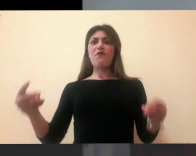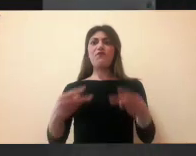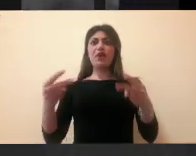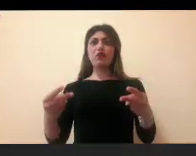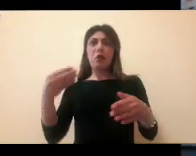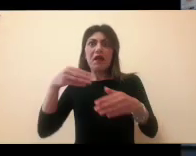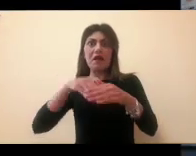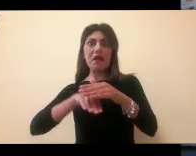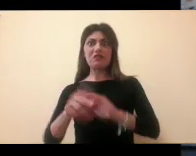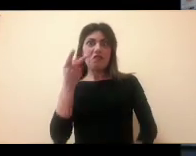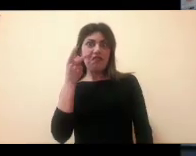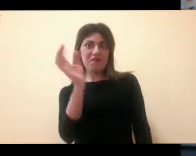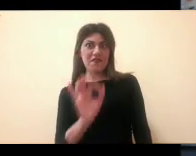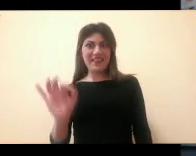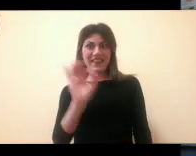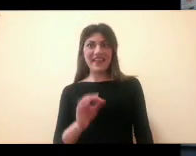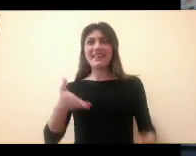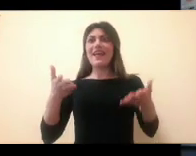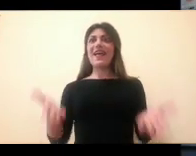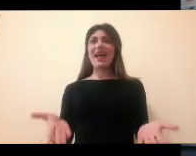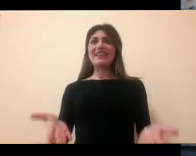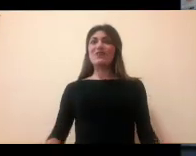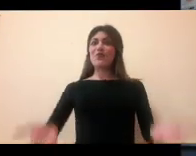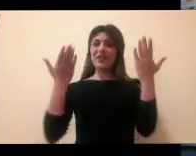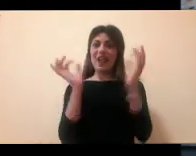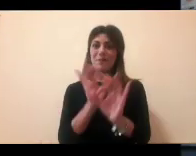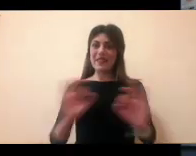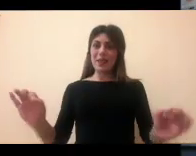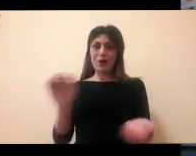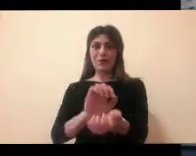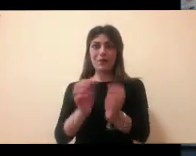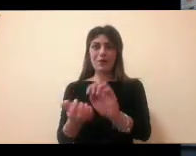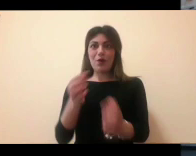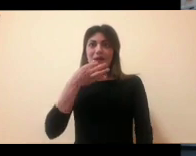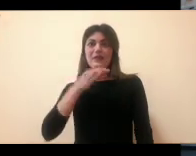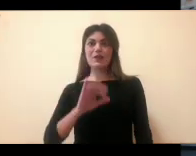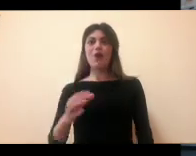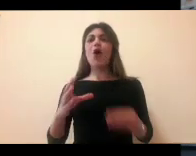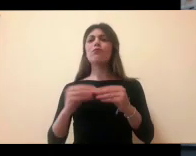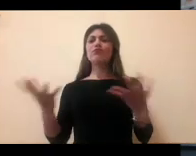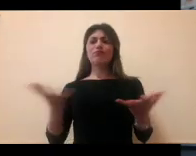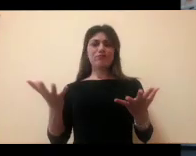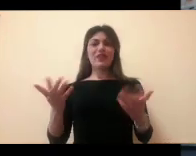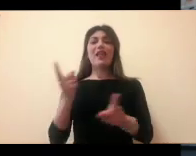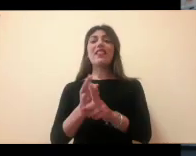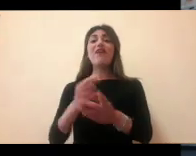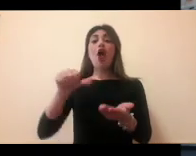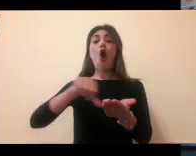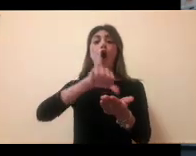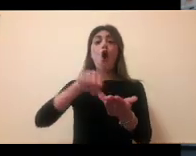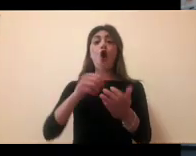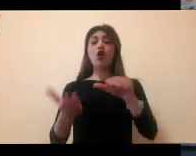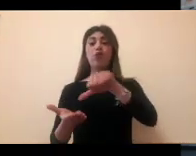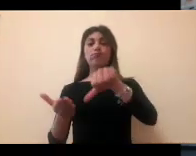zucchine. Siamo finalmente pronti per la formatura delle nostre polpette. La prima cosa che dobbiamo fare è ungerci le mani con un filo d'olio per non